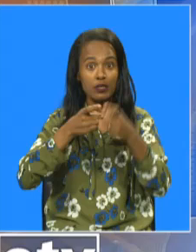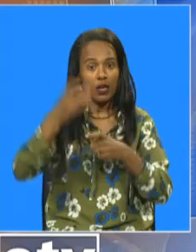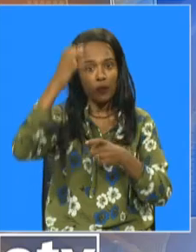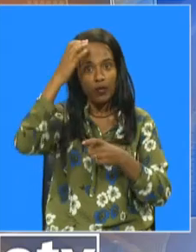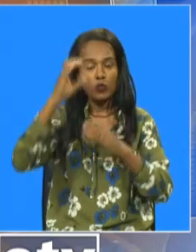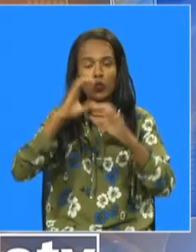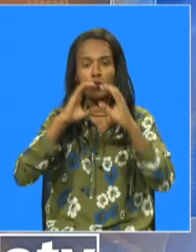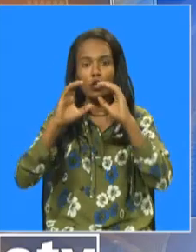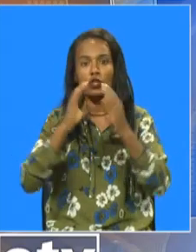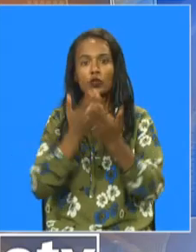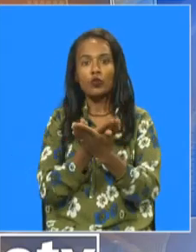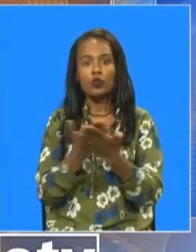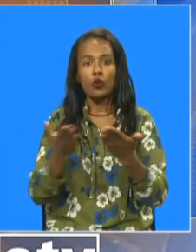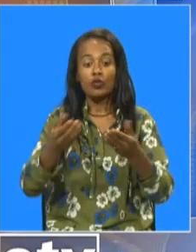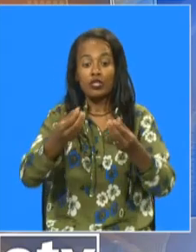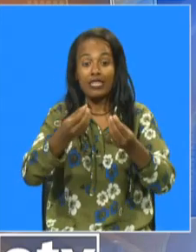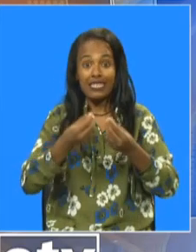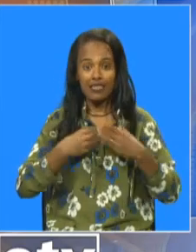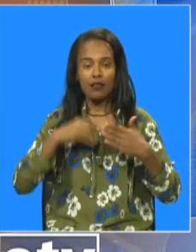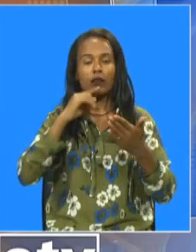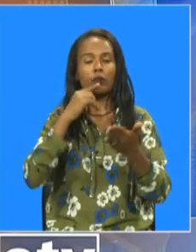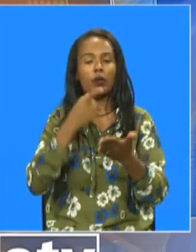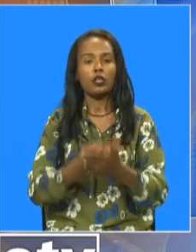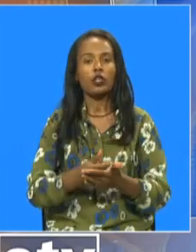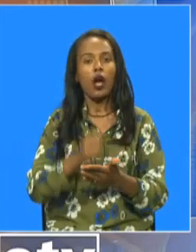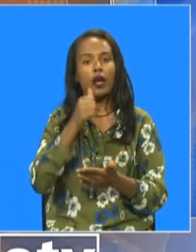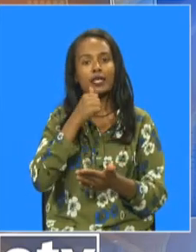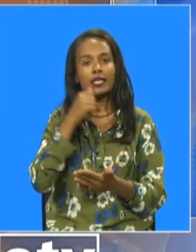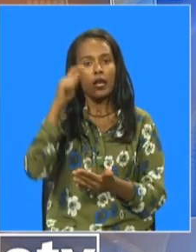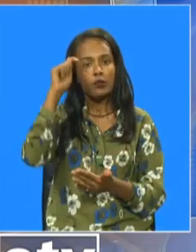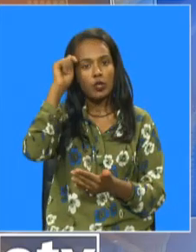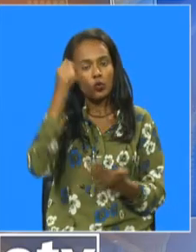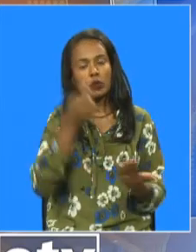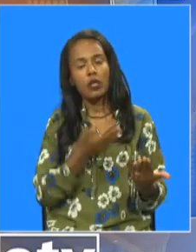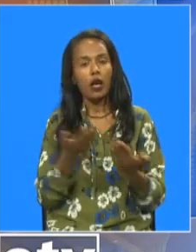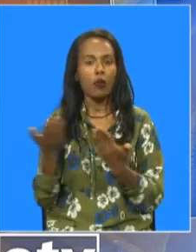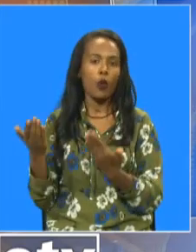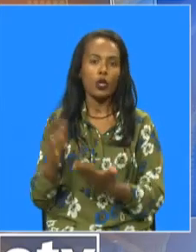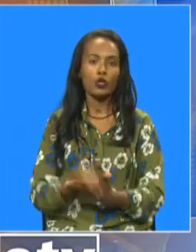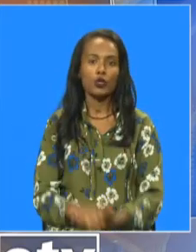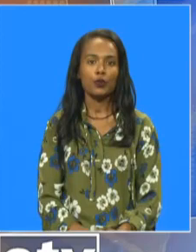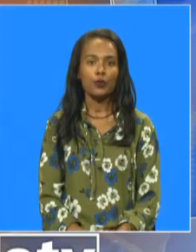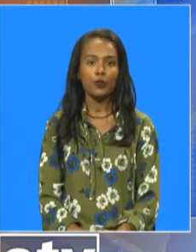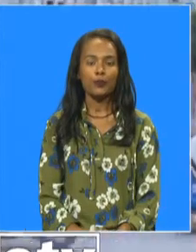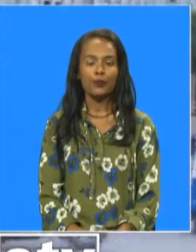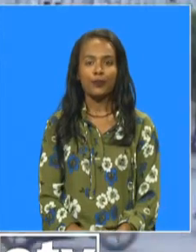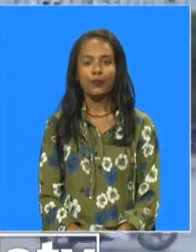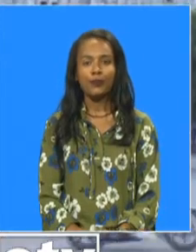የመንግስት ኮሚኒኬሽን ጉዳዮች ቢሮ ያደረሰልን መረጃ አዲስ ዓለም ተሾመ እንደሚከተለው ታቀርበዋለች።